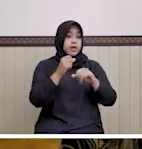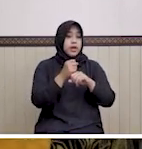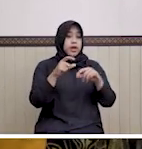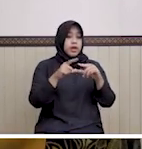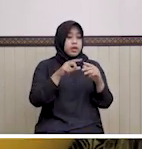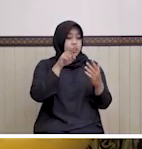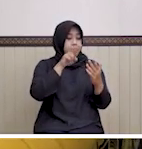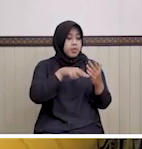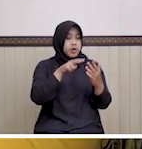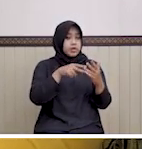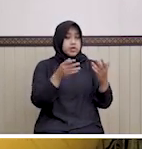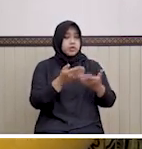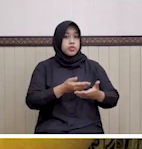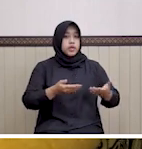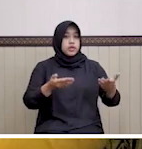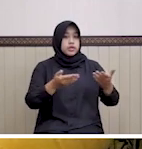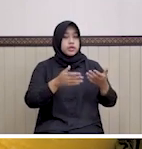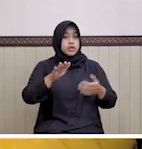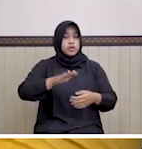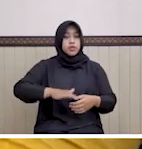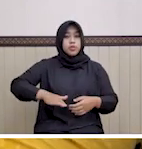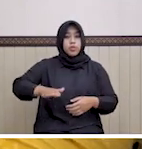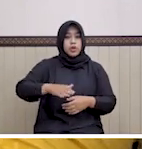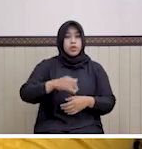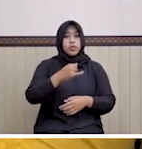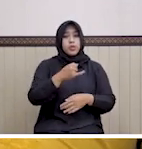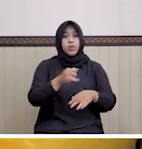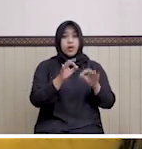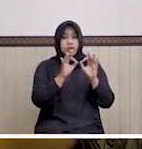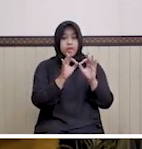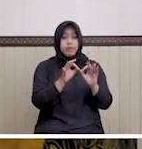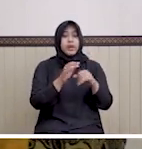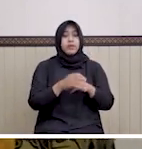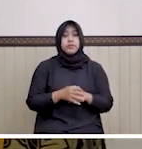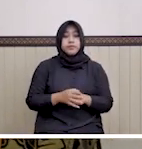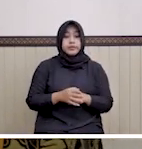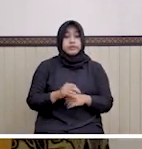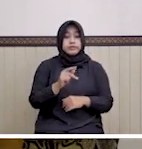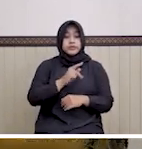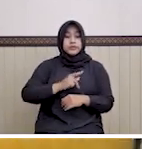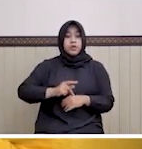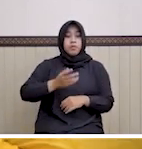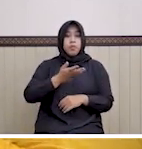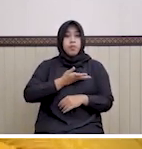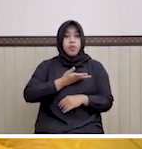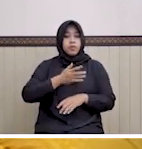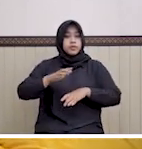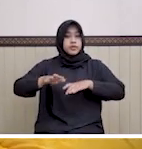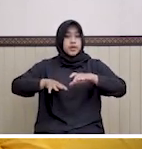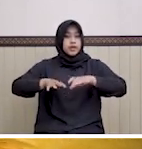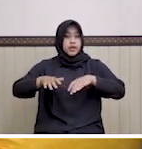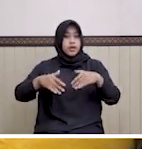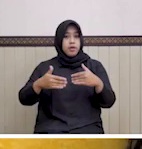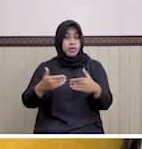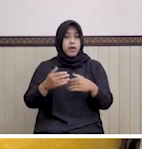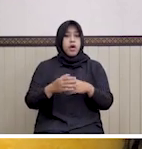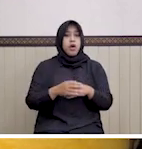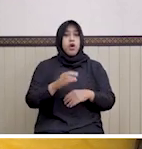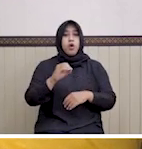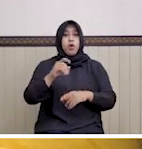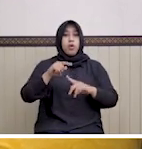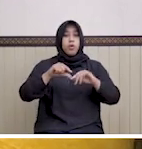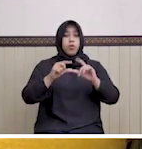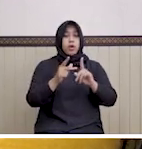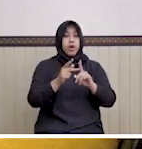tidak membaca situasi lingkungannya juga kurang tepat gitu makanya kami akan ada strategi juga untuk olah